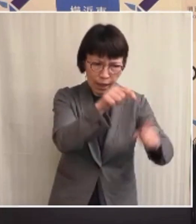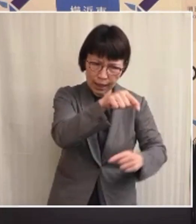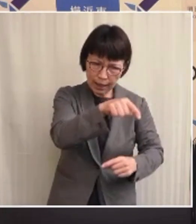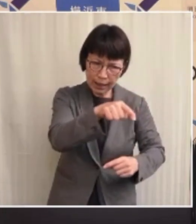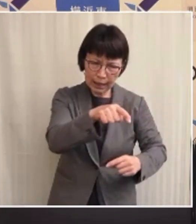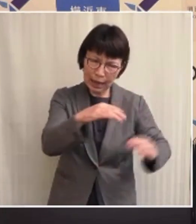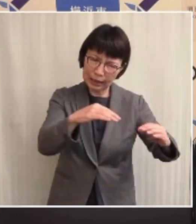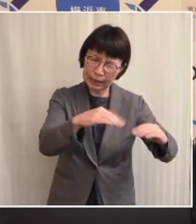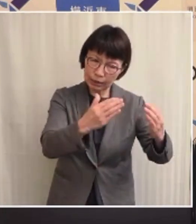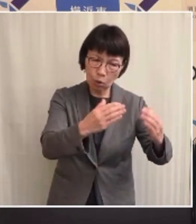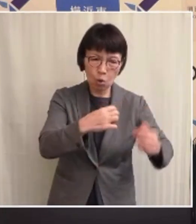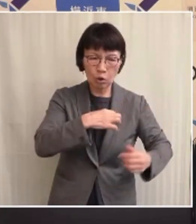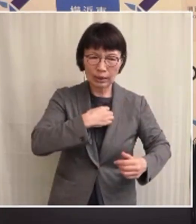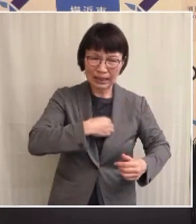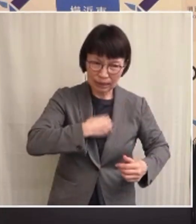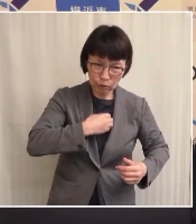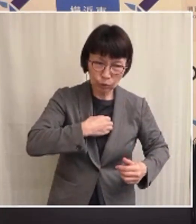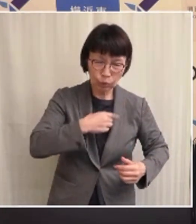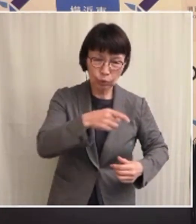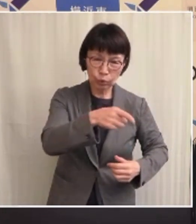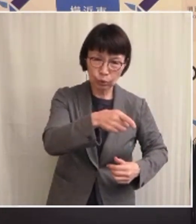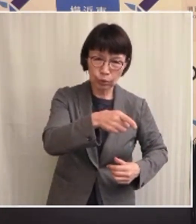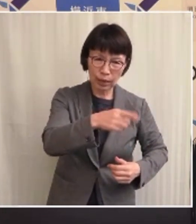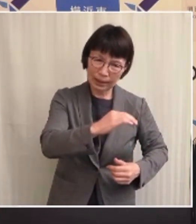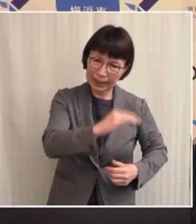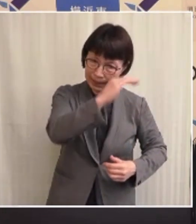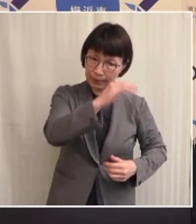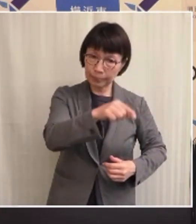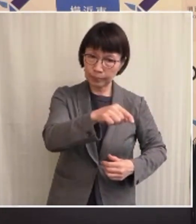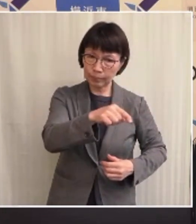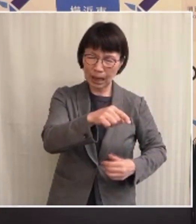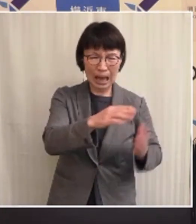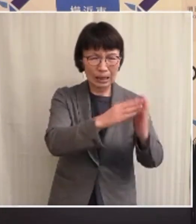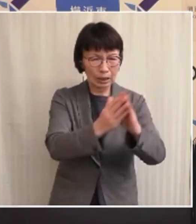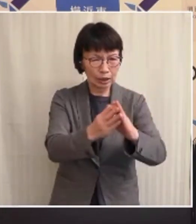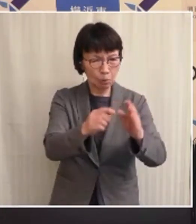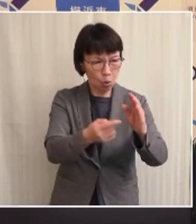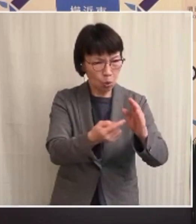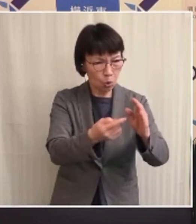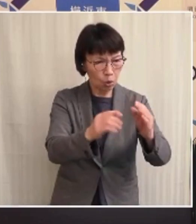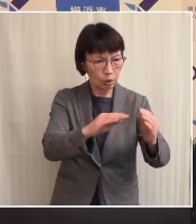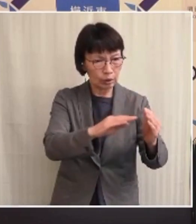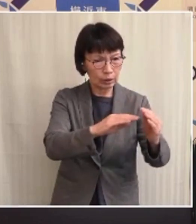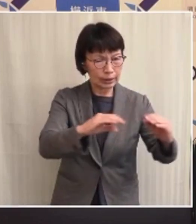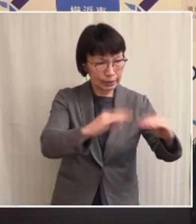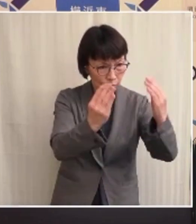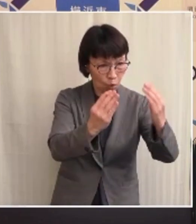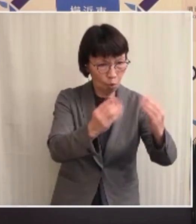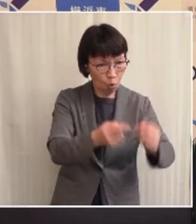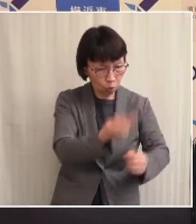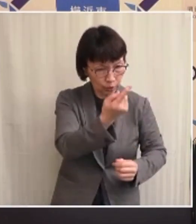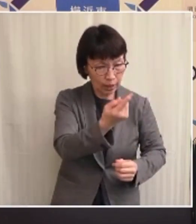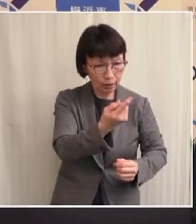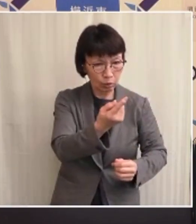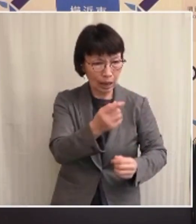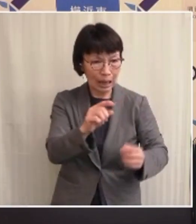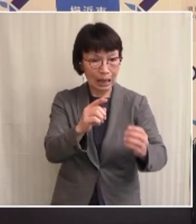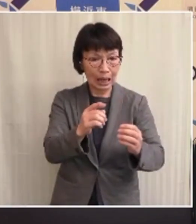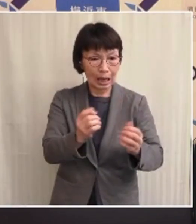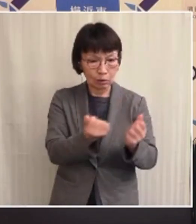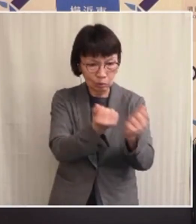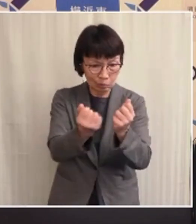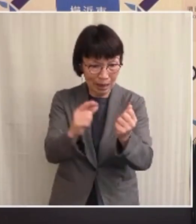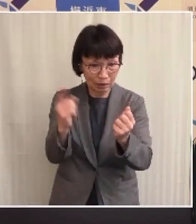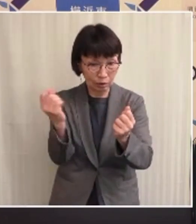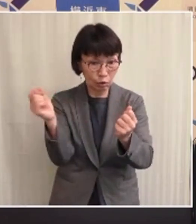方が交通事故のリスクが高い。例えば死亡事故が起こっていたりとか潜在的にこうスピードが出ている、まあ、